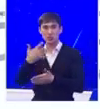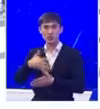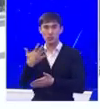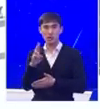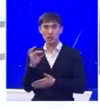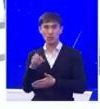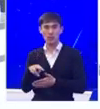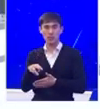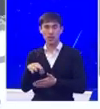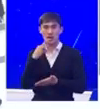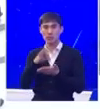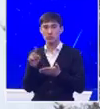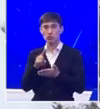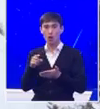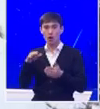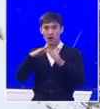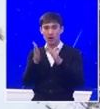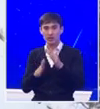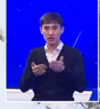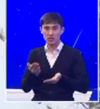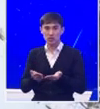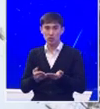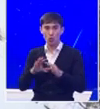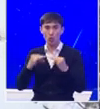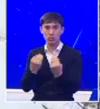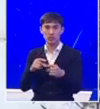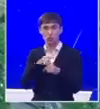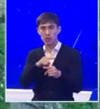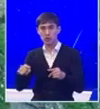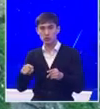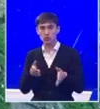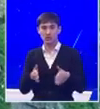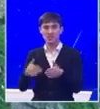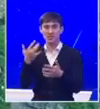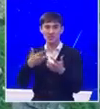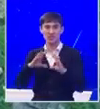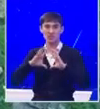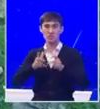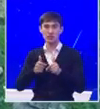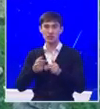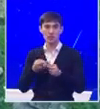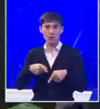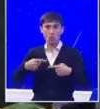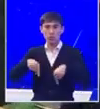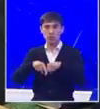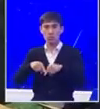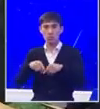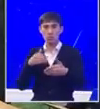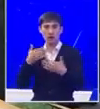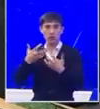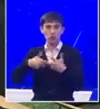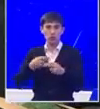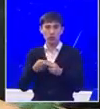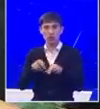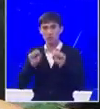километров. Стоит отметить, что горнолыжных комплексов с такой протяженностью трасс всего лишь несколько в мире. Таким образом, по предварительным расчетам,